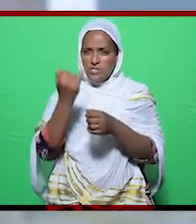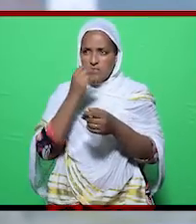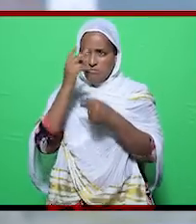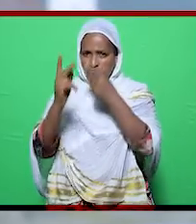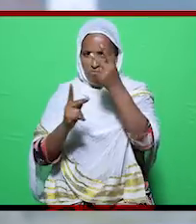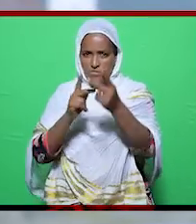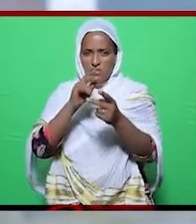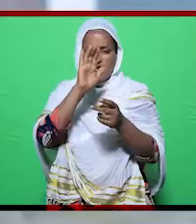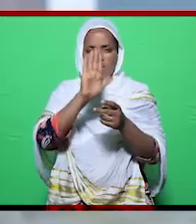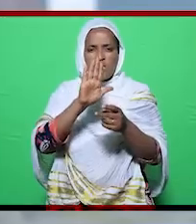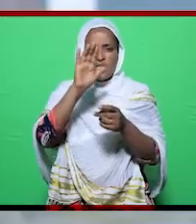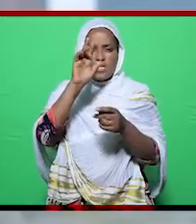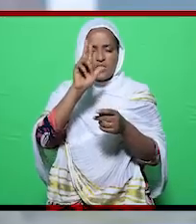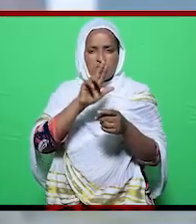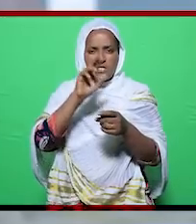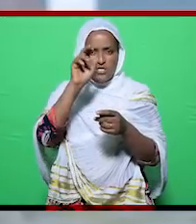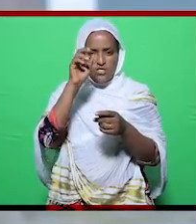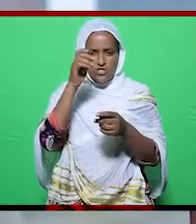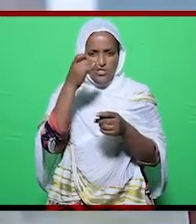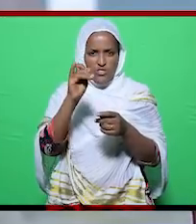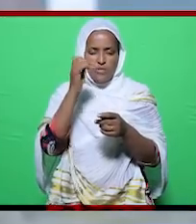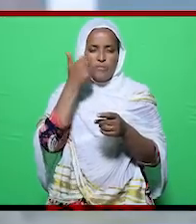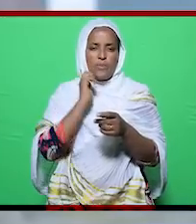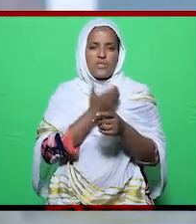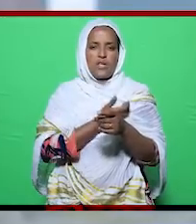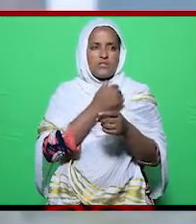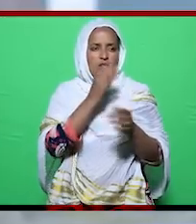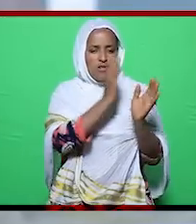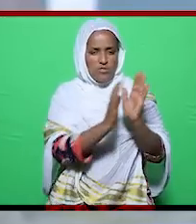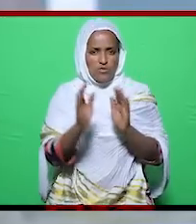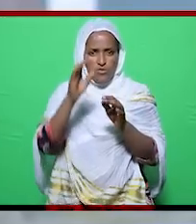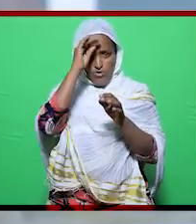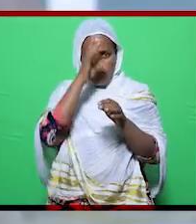መስጠት። የዛሬ 12 ወይም 13 ዓመት አካባቢ